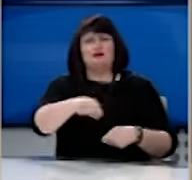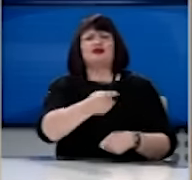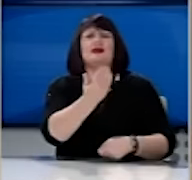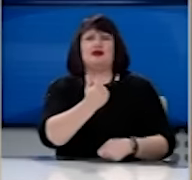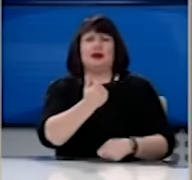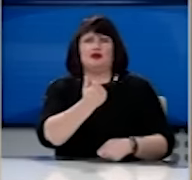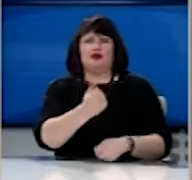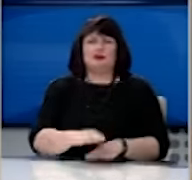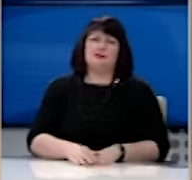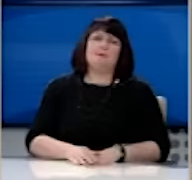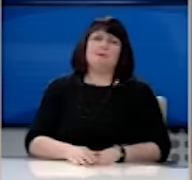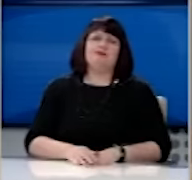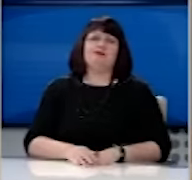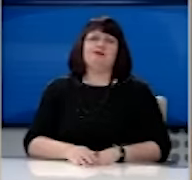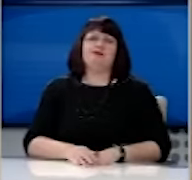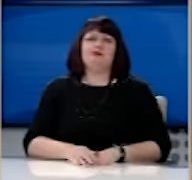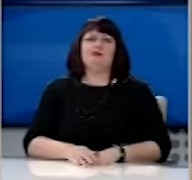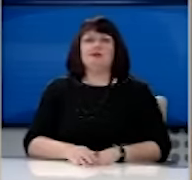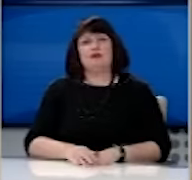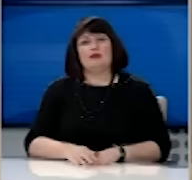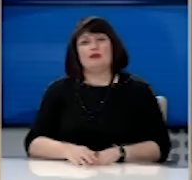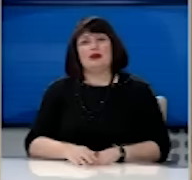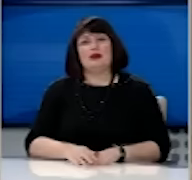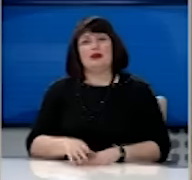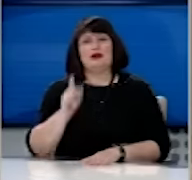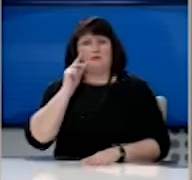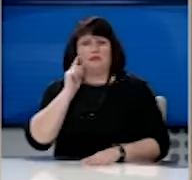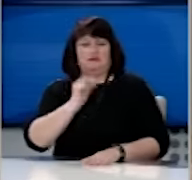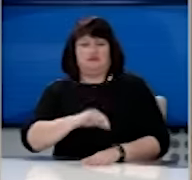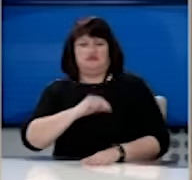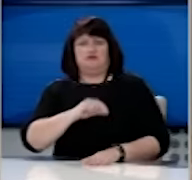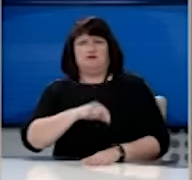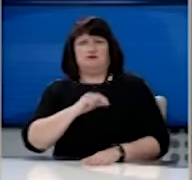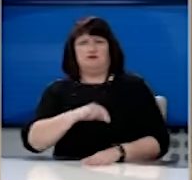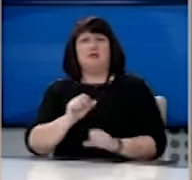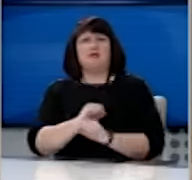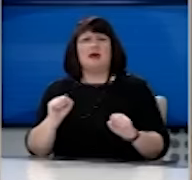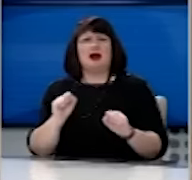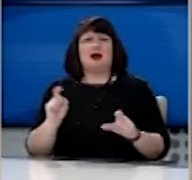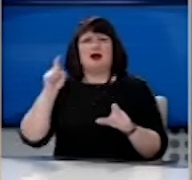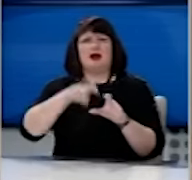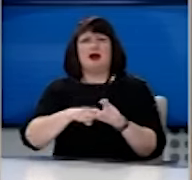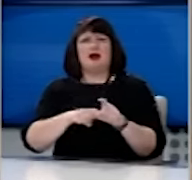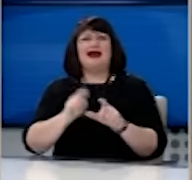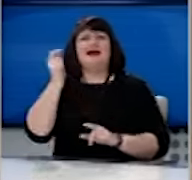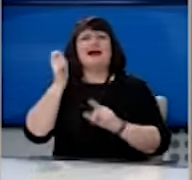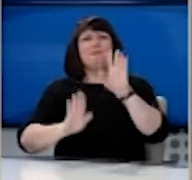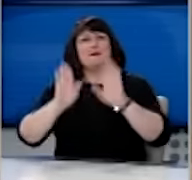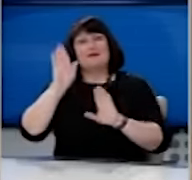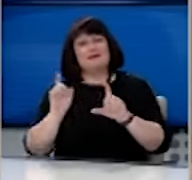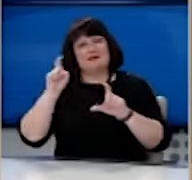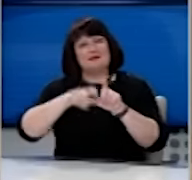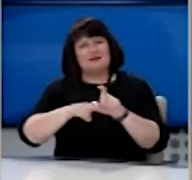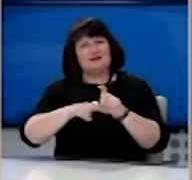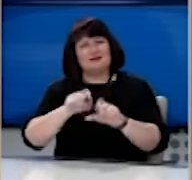να σπάσουν ακόμα ένα ρεκόρ κερδοφορίας είναι οι εισηγμένες εταιρείες στο χρηματιστήριο,